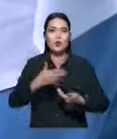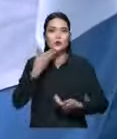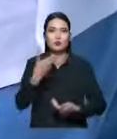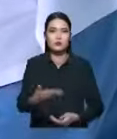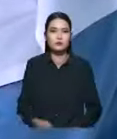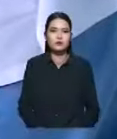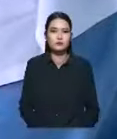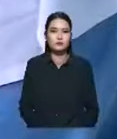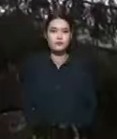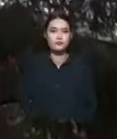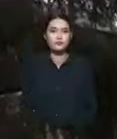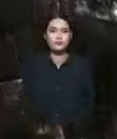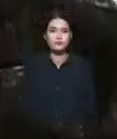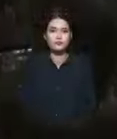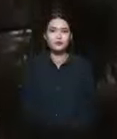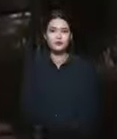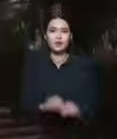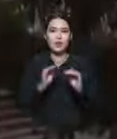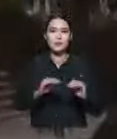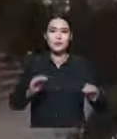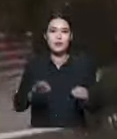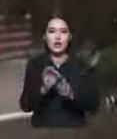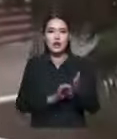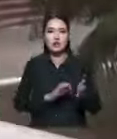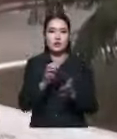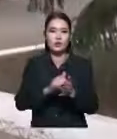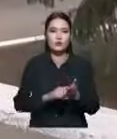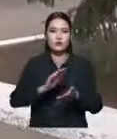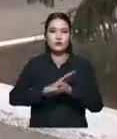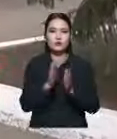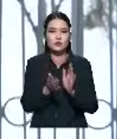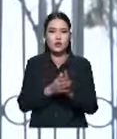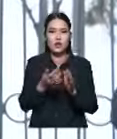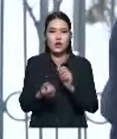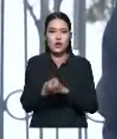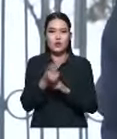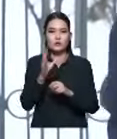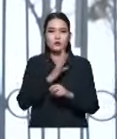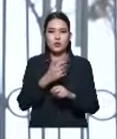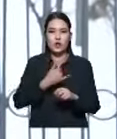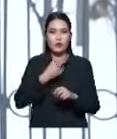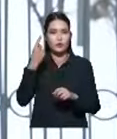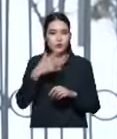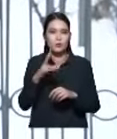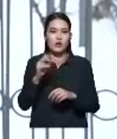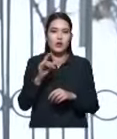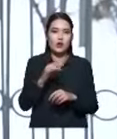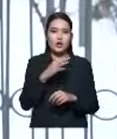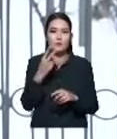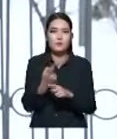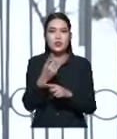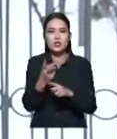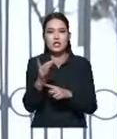отыр. Баланы бірден алғанда мүмкін жағдай жақсарып кетер ме еді. Олар жаңағы мен түсінемін, наркозбен, бір емес екі рет